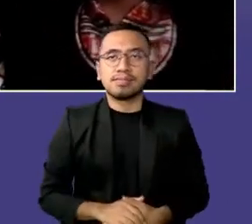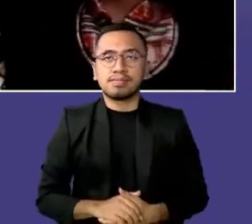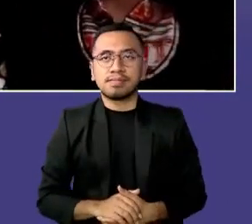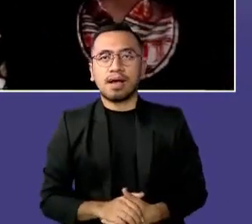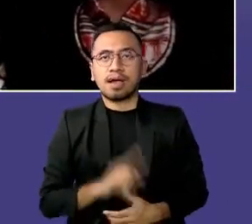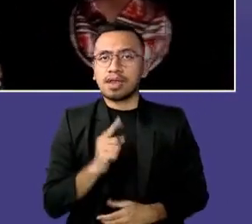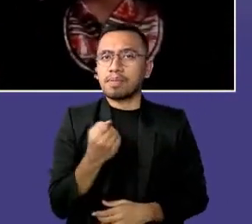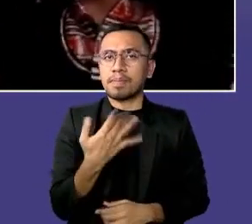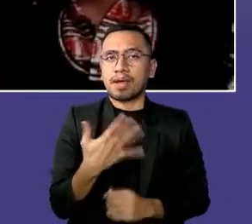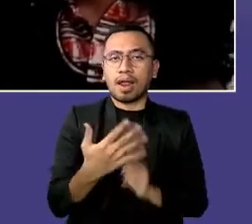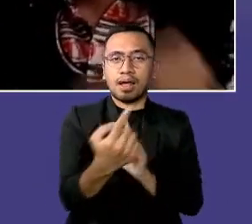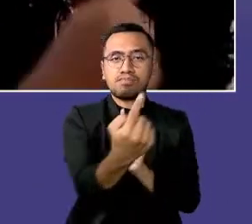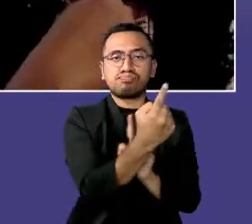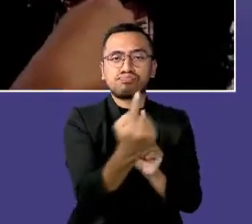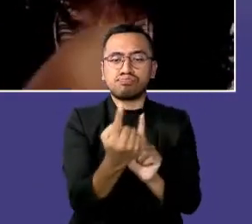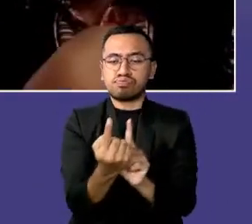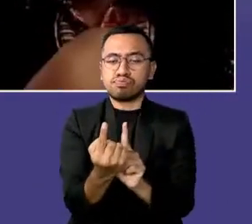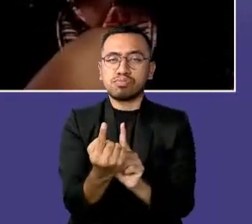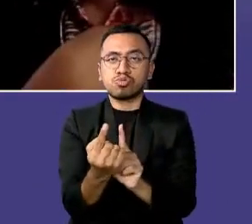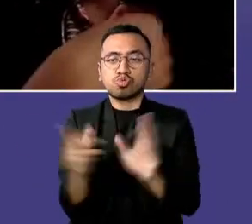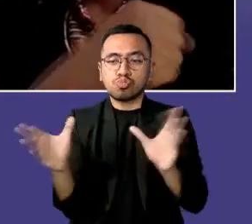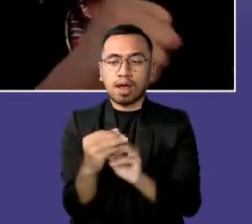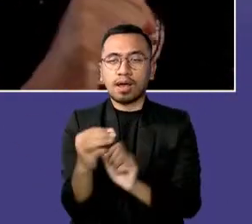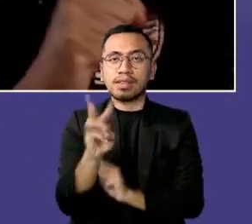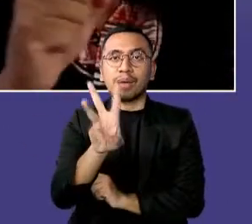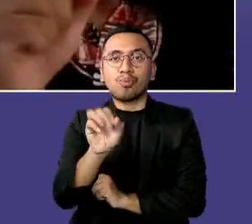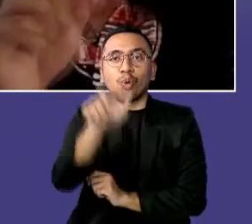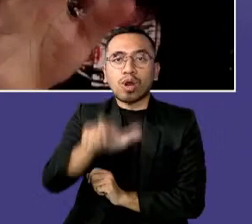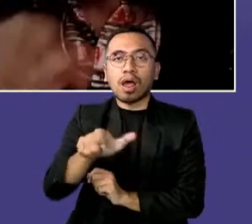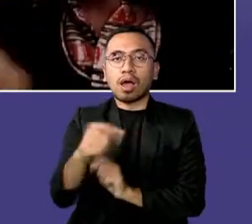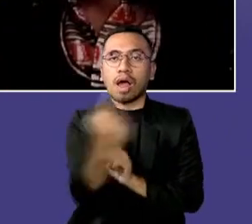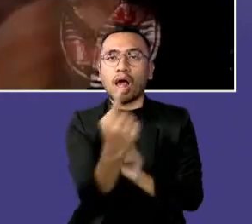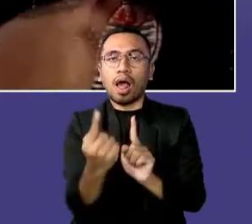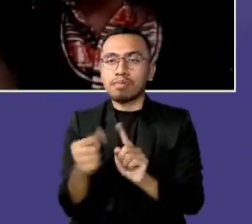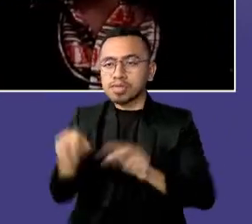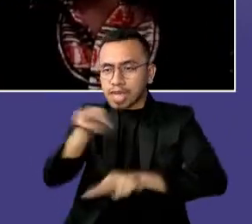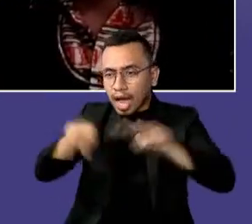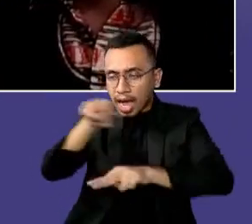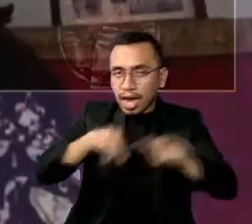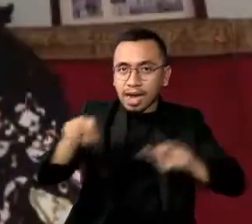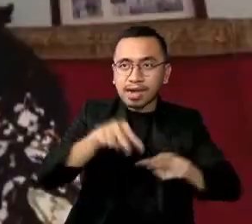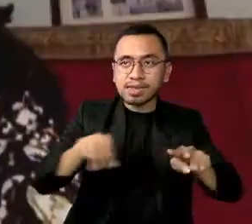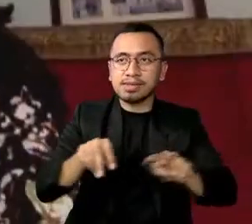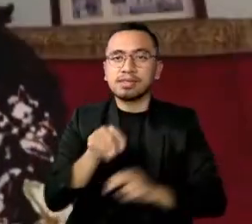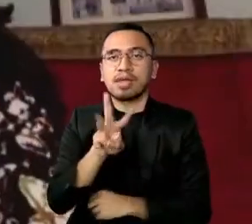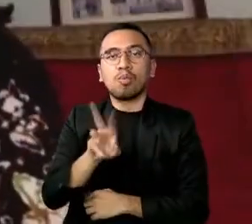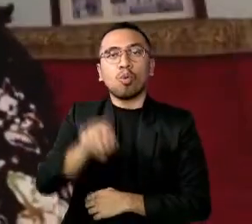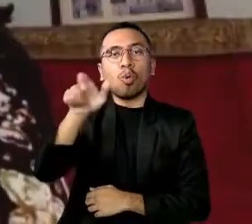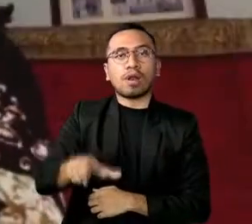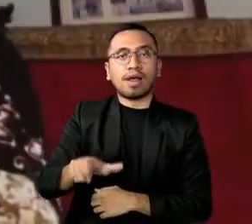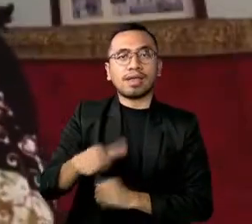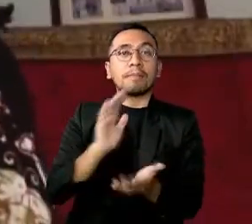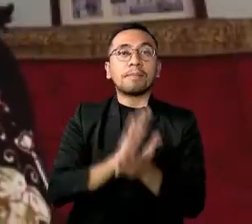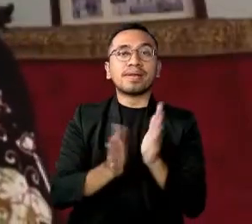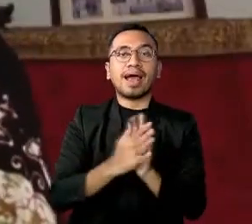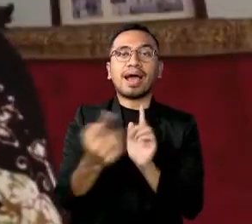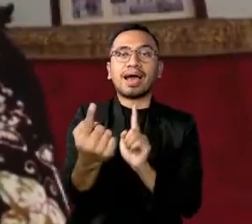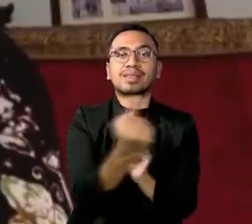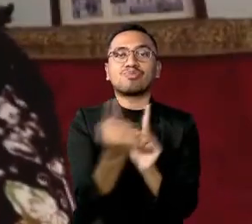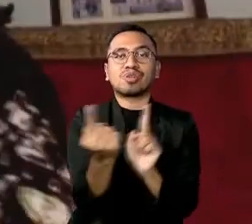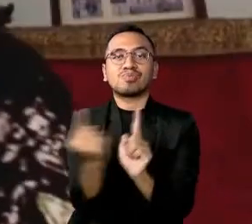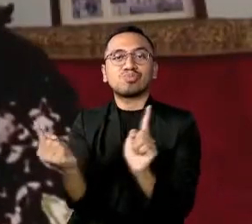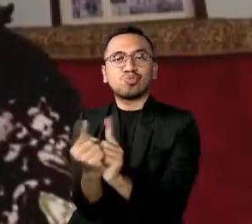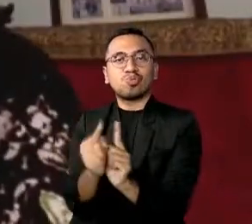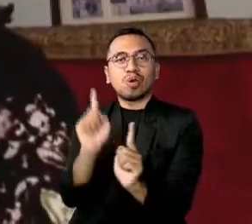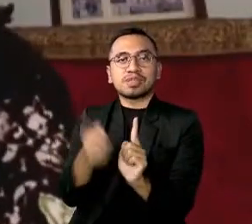Pak ya Oh ya Jadi kalau saya positif maka saya harus menghapus dilacak oleh mereka mencari